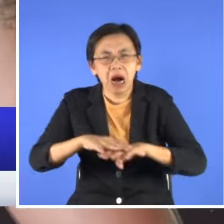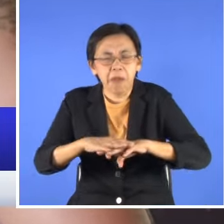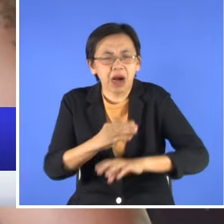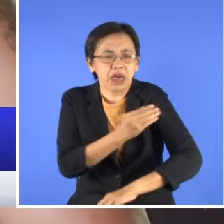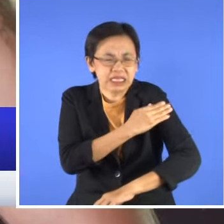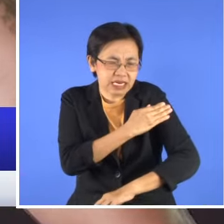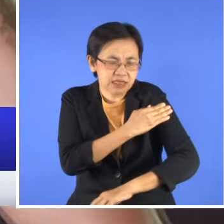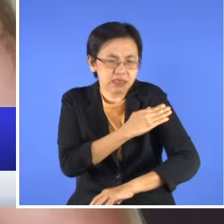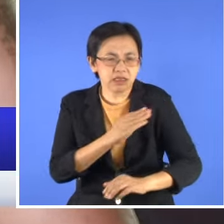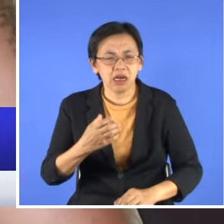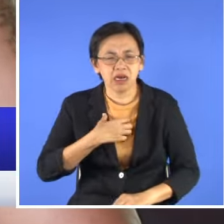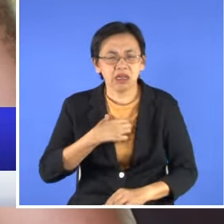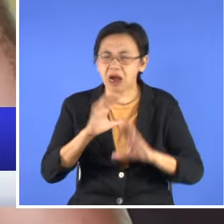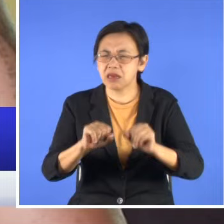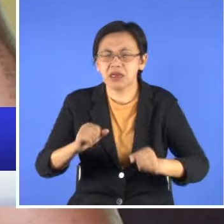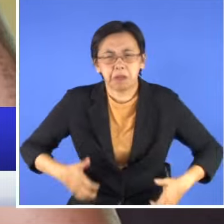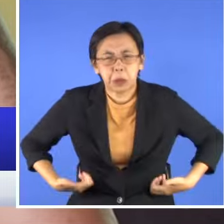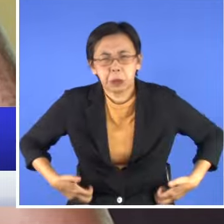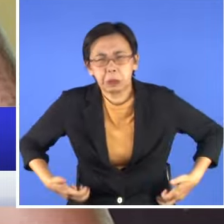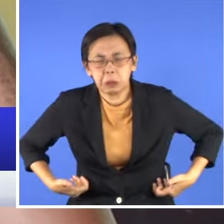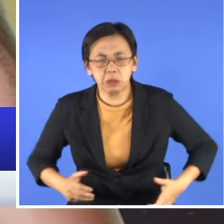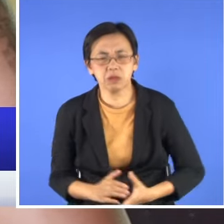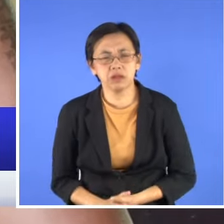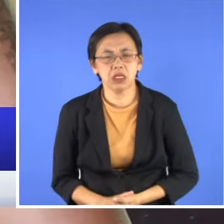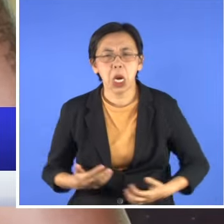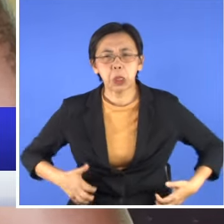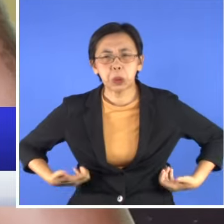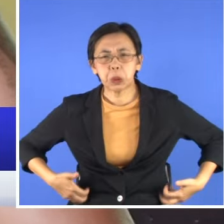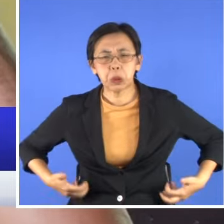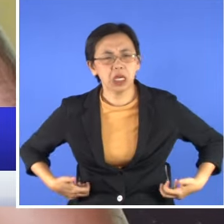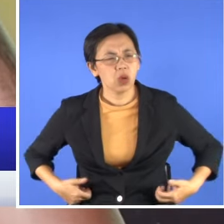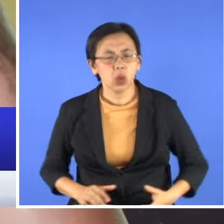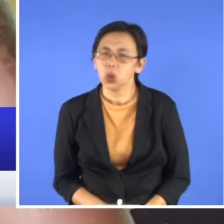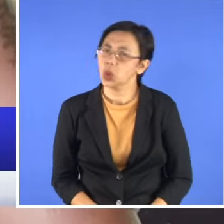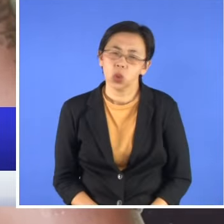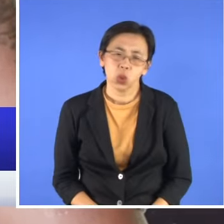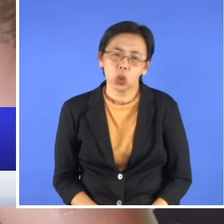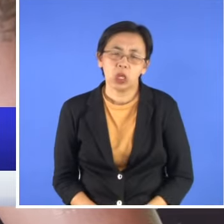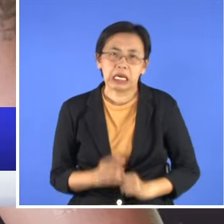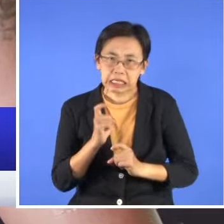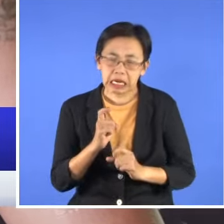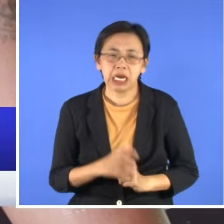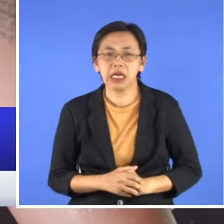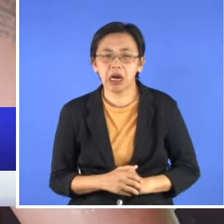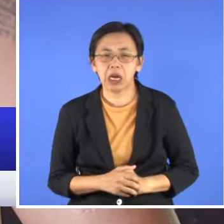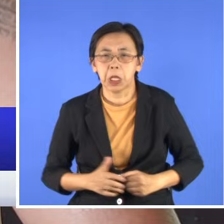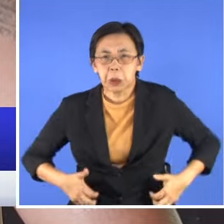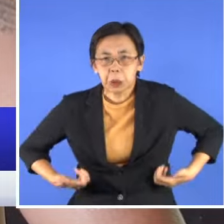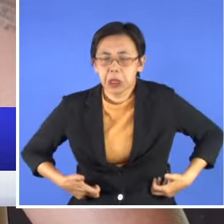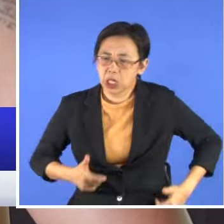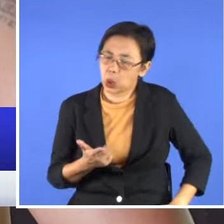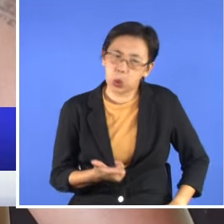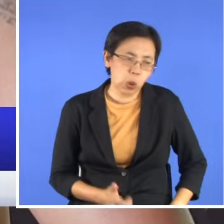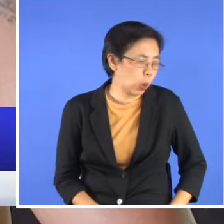ให้เด็ดขาดครับมันมันทำร้ายมันรุนแรงออย่างเงี้ยมันไม่ใช่แบบธรรมดาแล้วอ่ะครับครับ